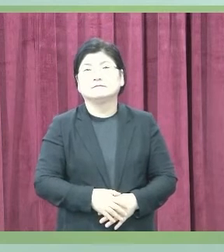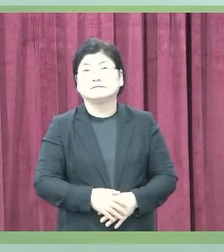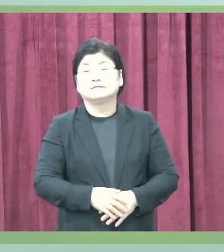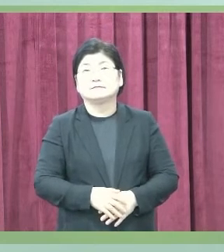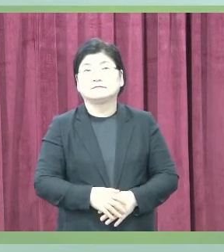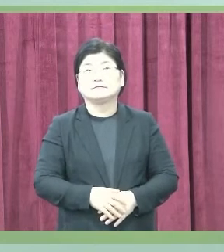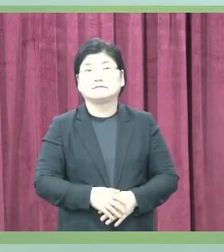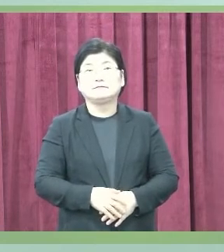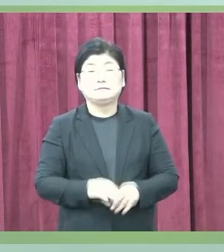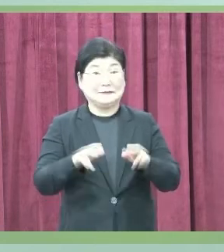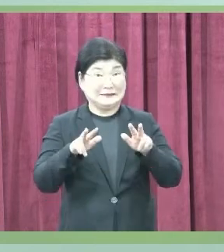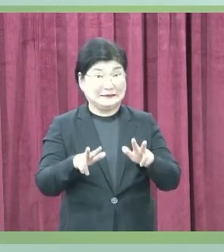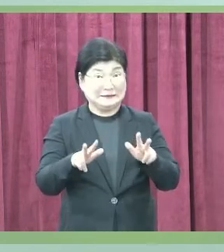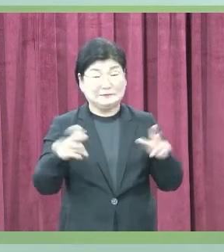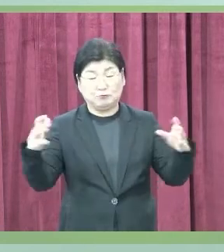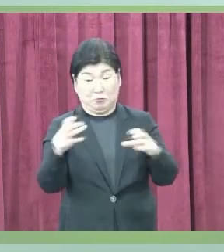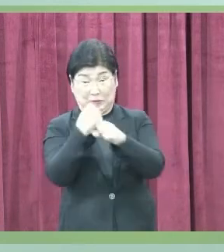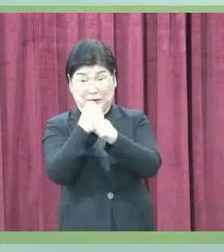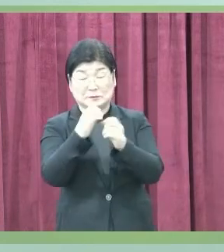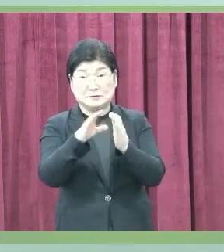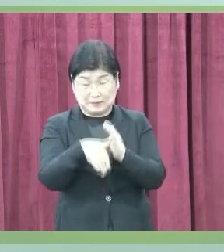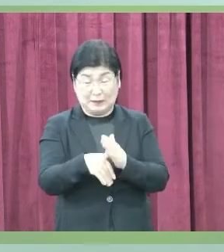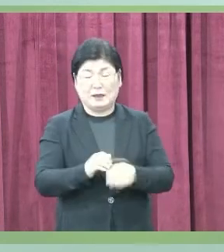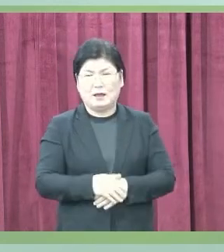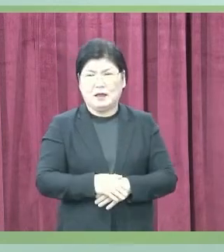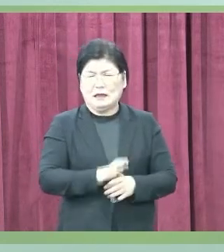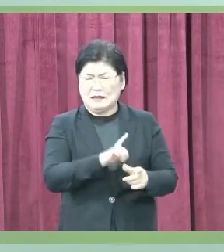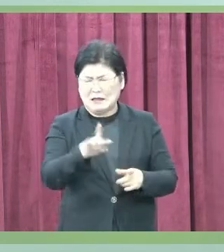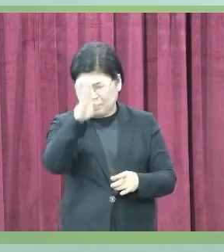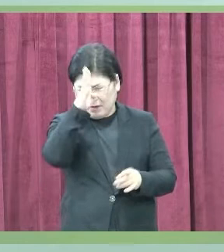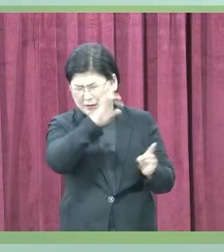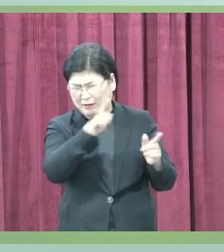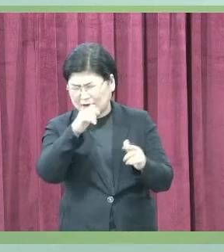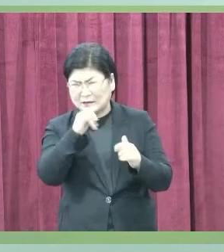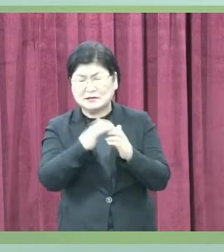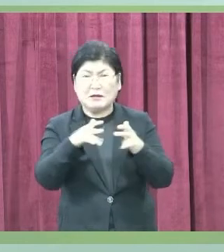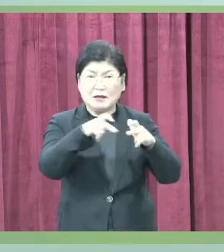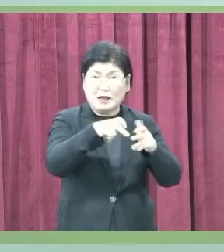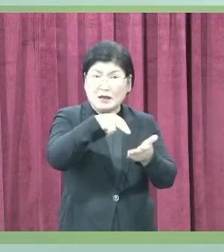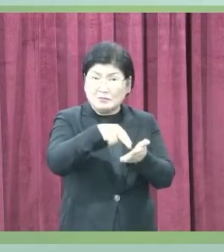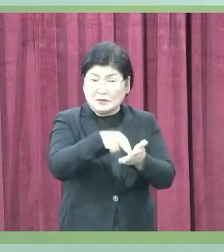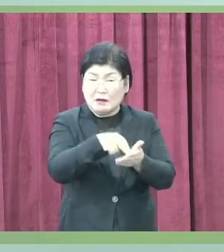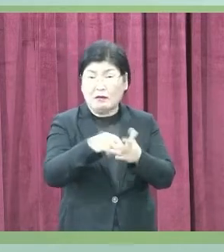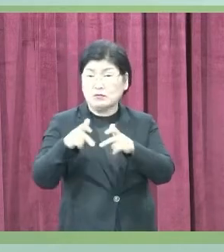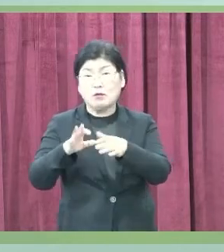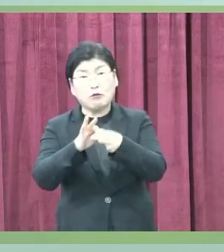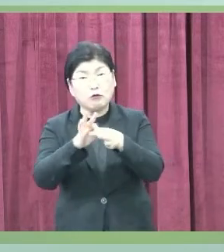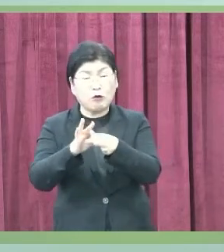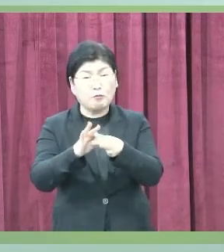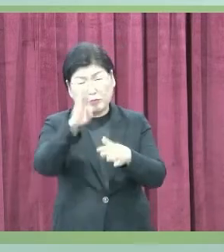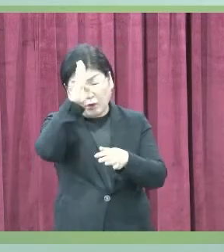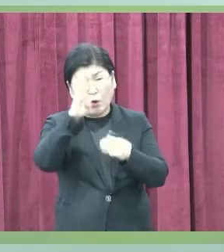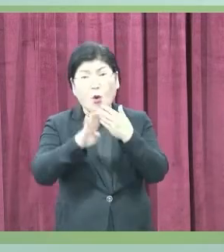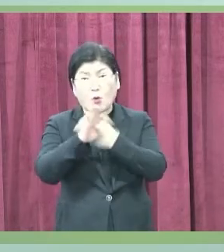그래서 이제 지금 요약을 해보면은 이제 다빈도 질환에서 뭐 근골격 장애인의 경우에 이제 장애와 관련된 질환 외에